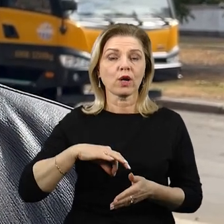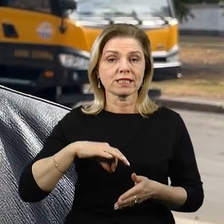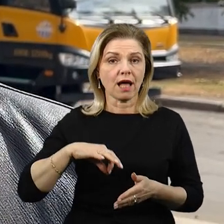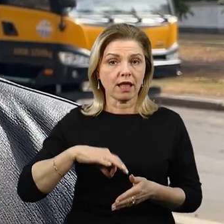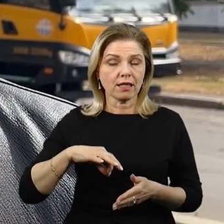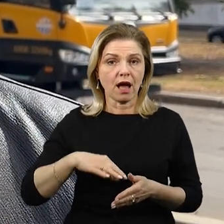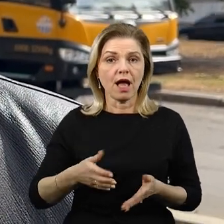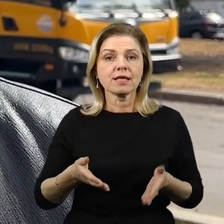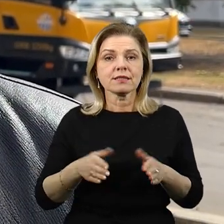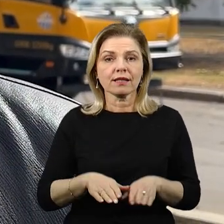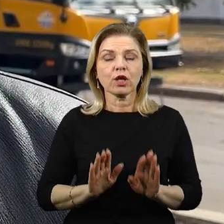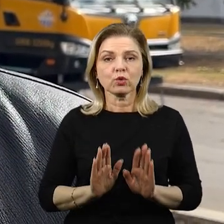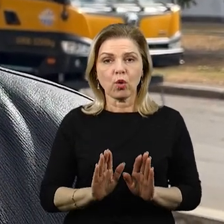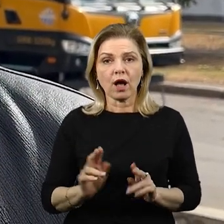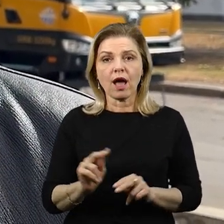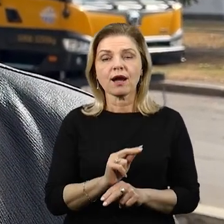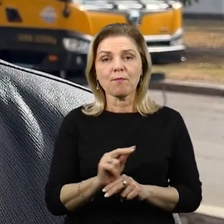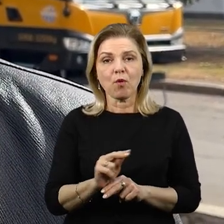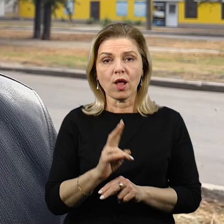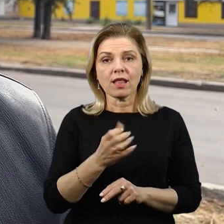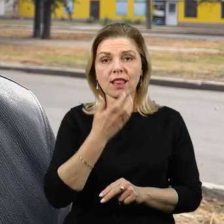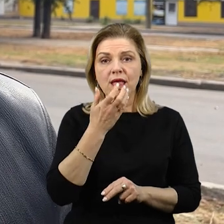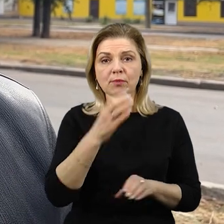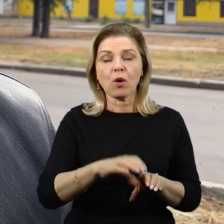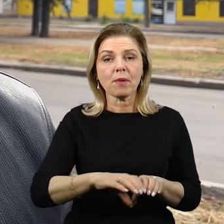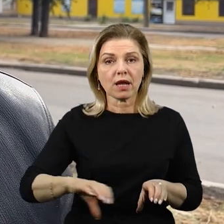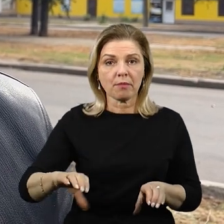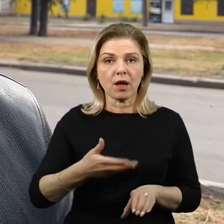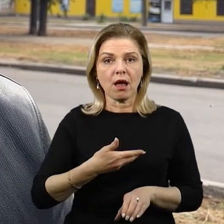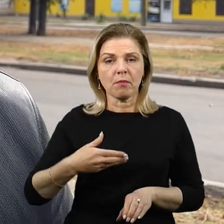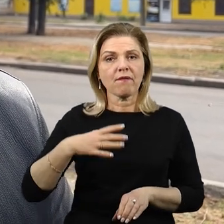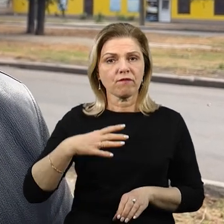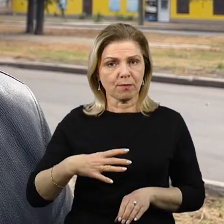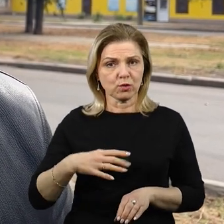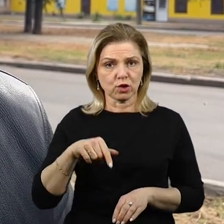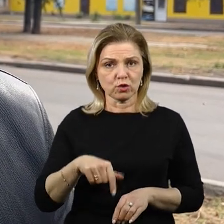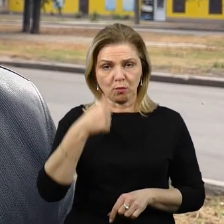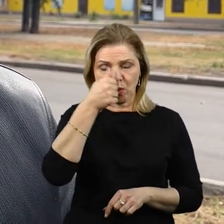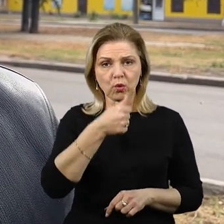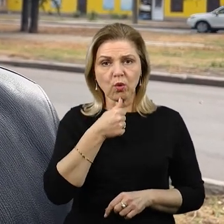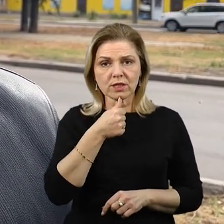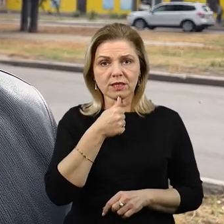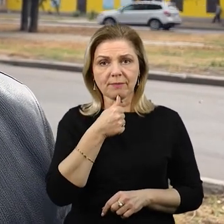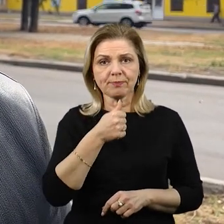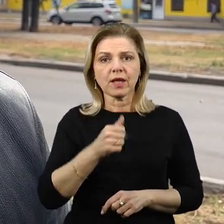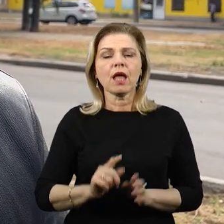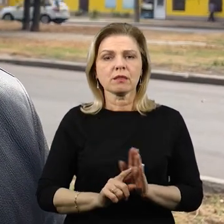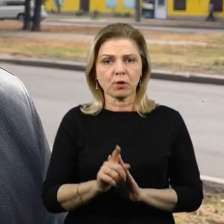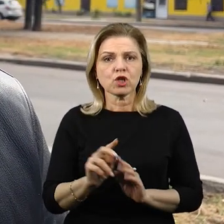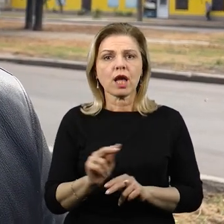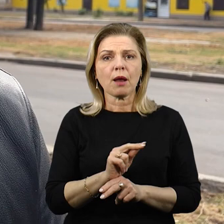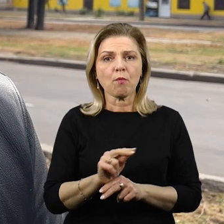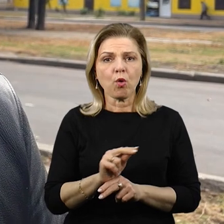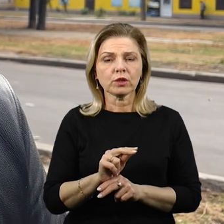залишилися тільки поточні ремонти на теплових мережах Ми вимушені у цьому році заходити в ремонти